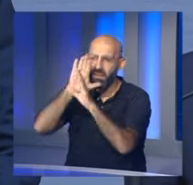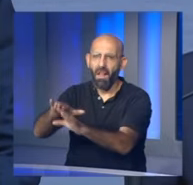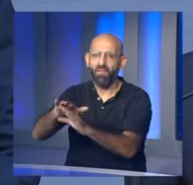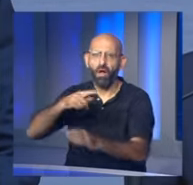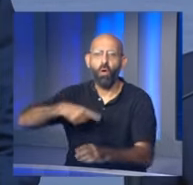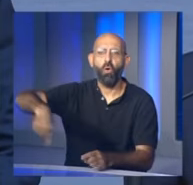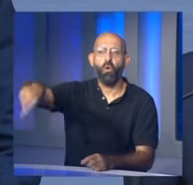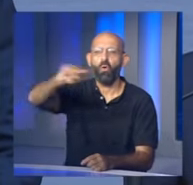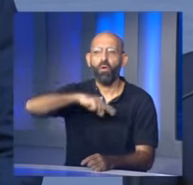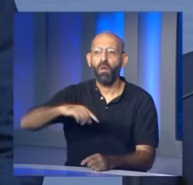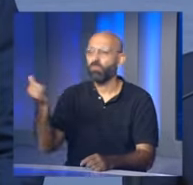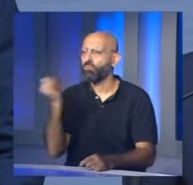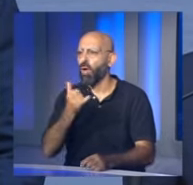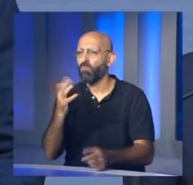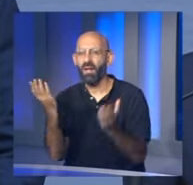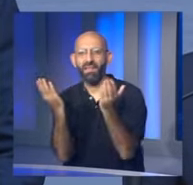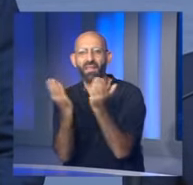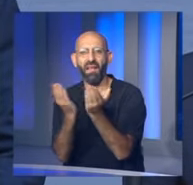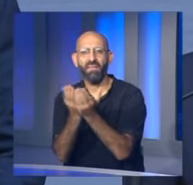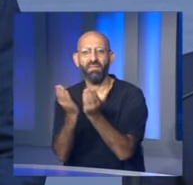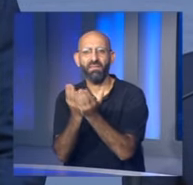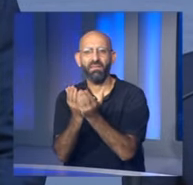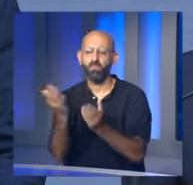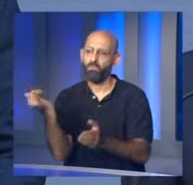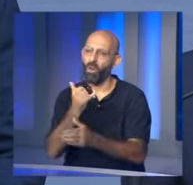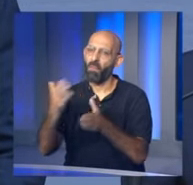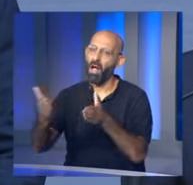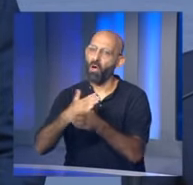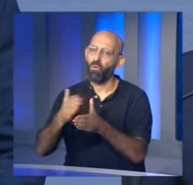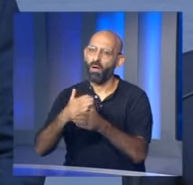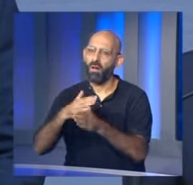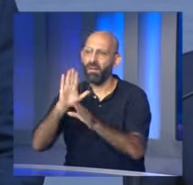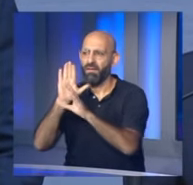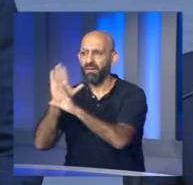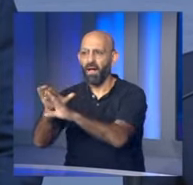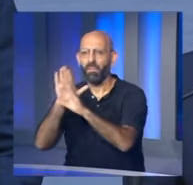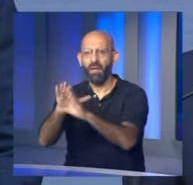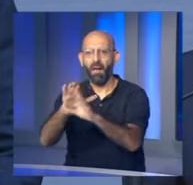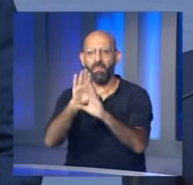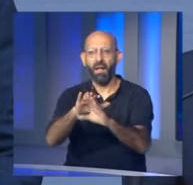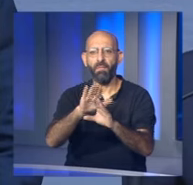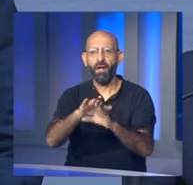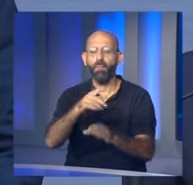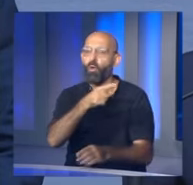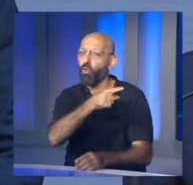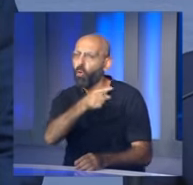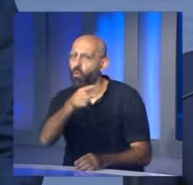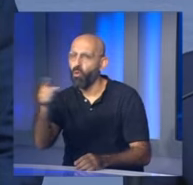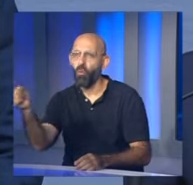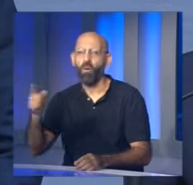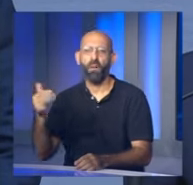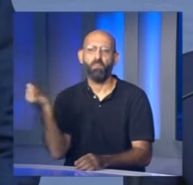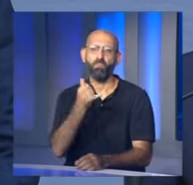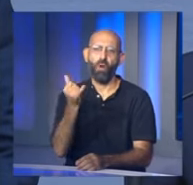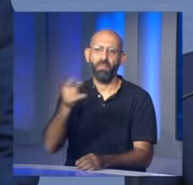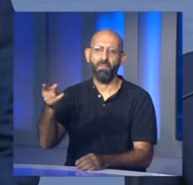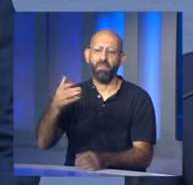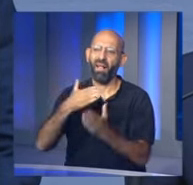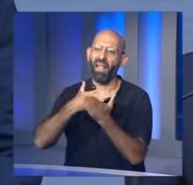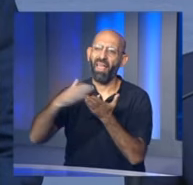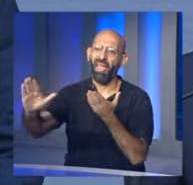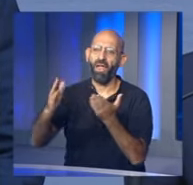والجامعات المنتميه اليها والجامعات الاخرى المرموقه اخذت على عاتقها ان تهتم